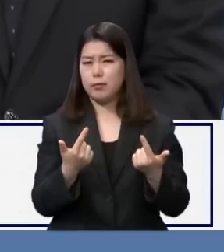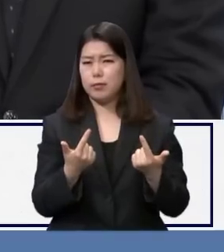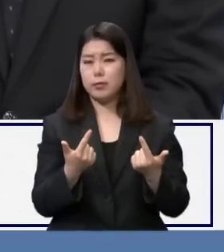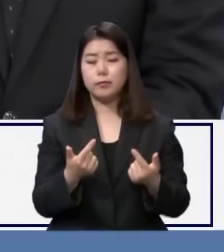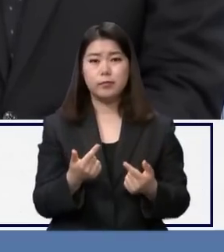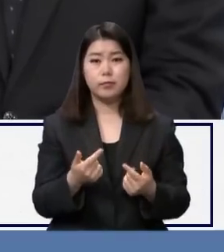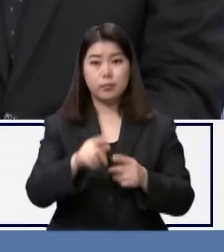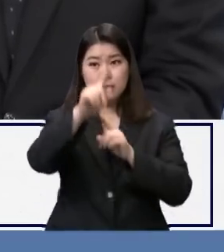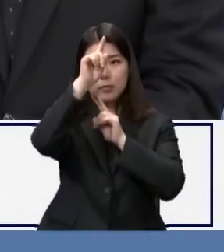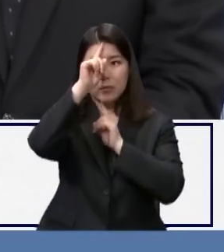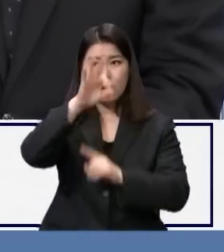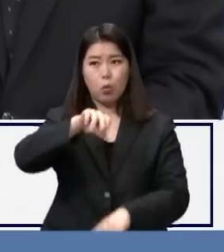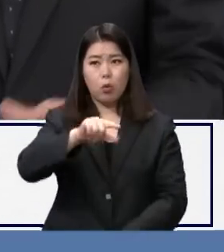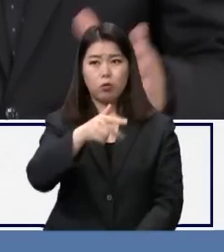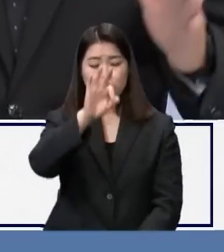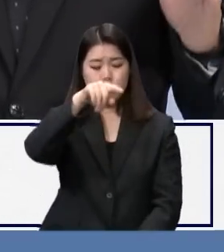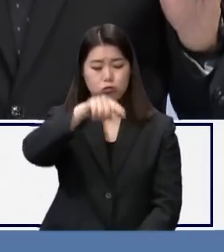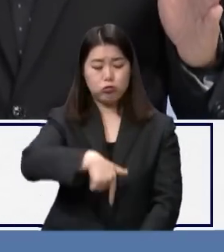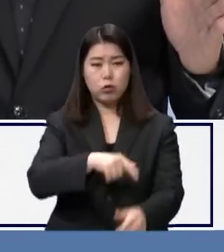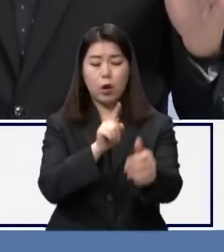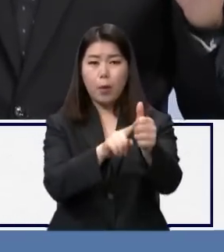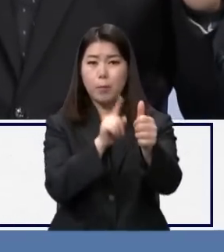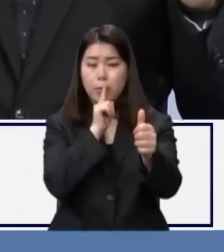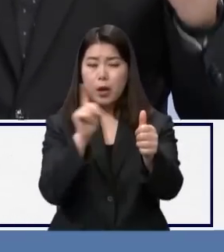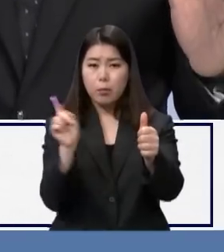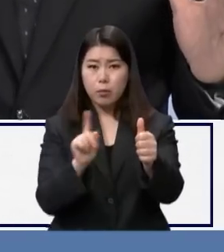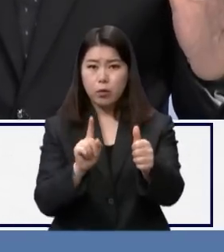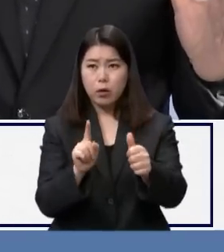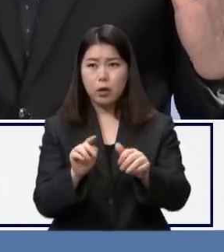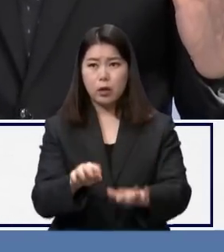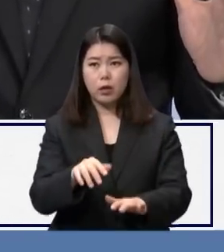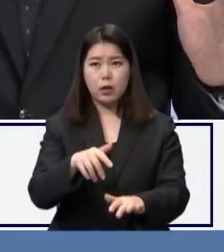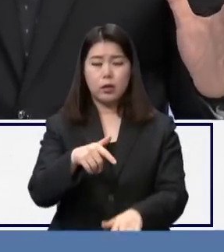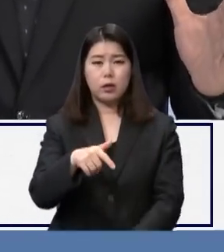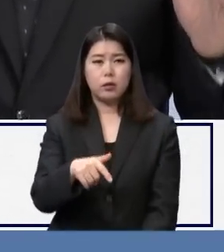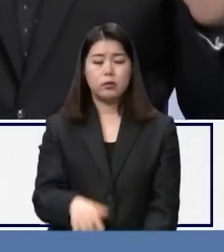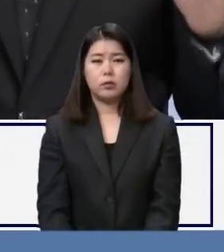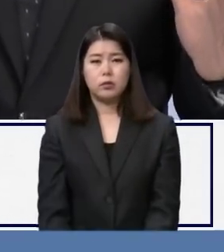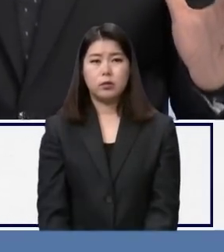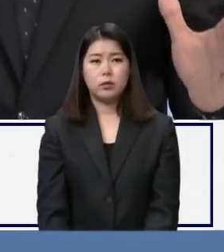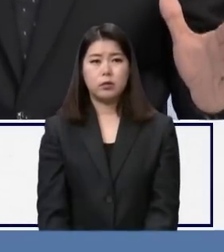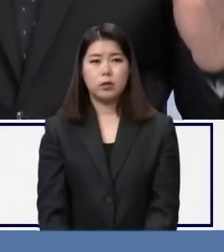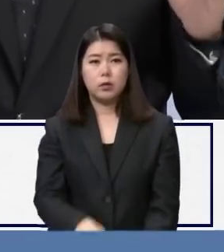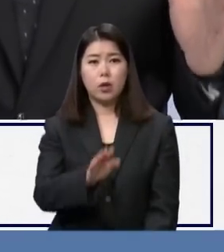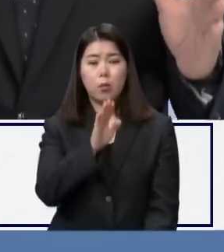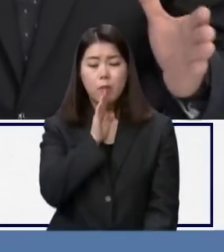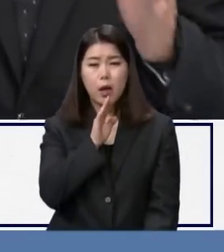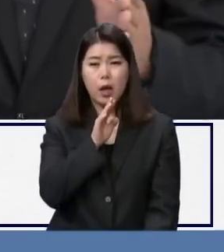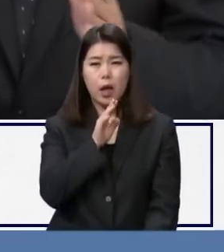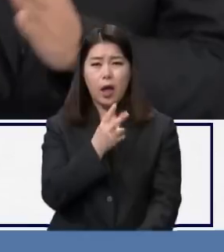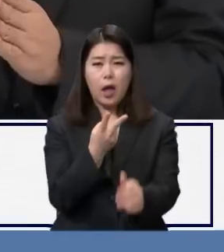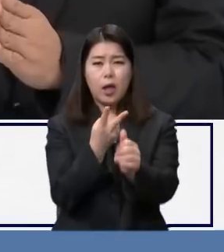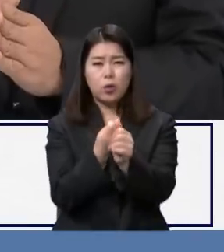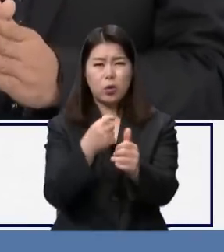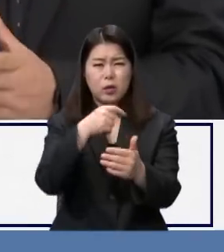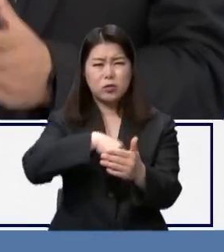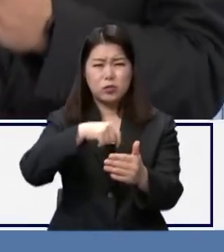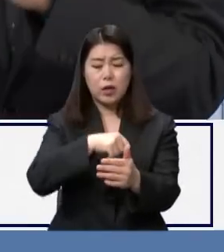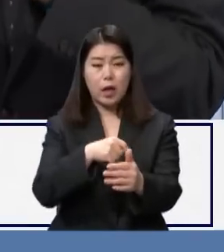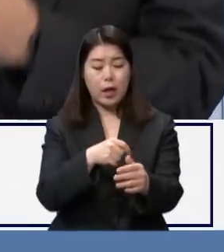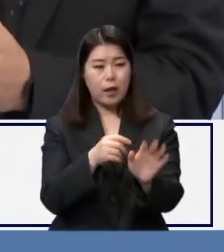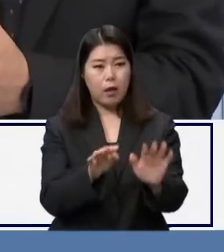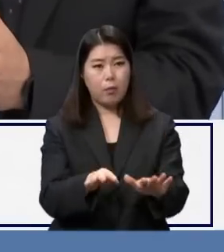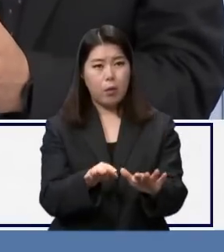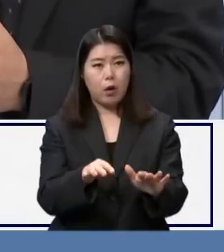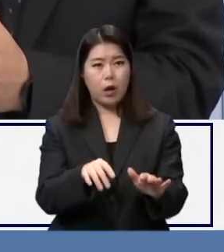이원욱 의원님이 얘기하신 것은 이와 같이 강성 지적 한마디로 산토끼 중에 산토끼만 보고 정치해 가지고는